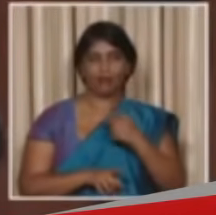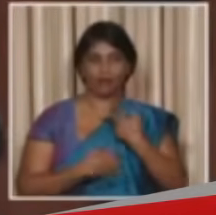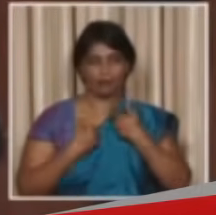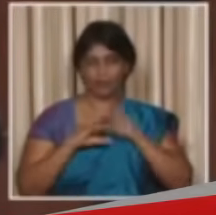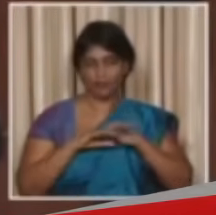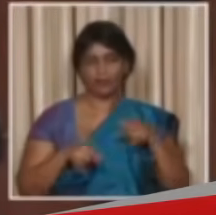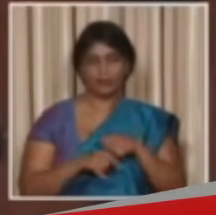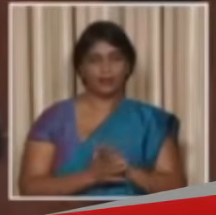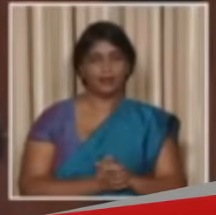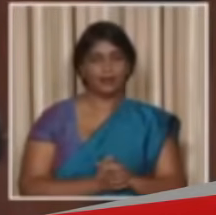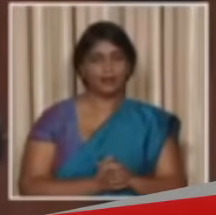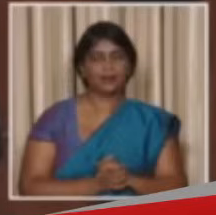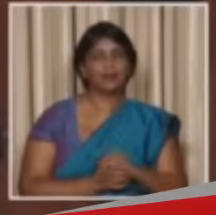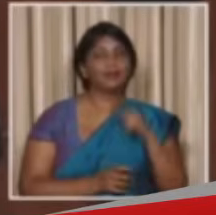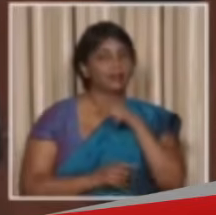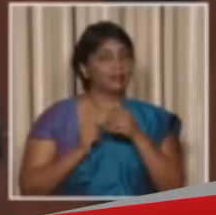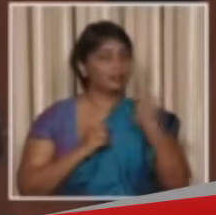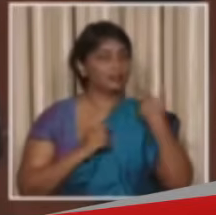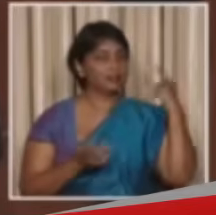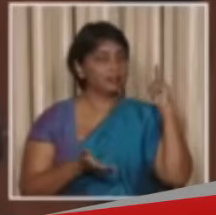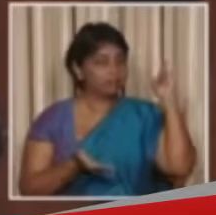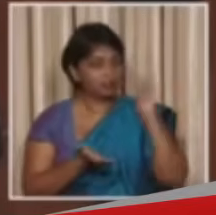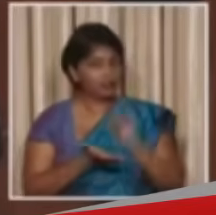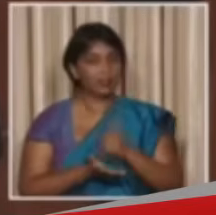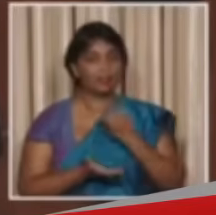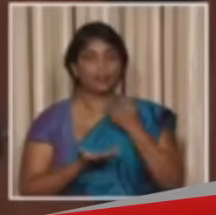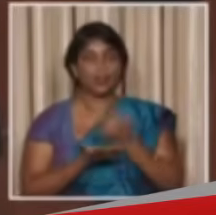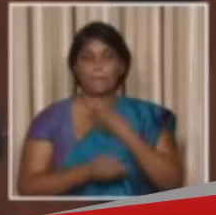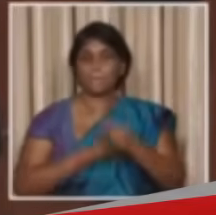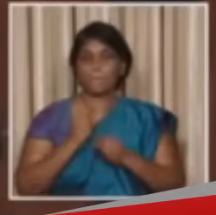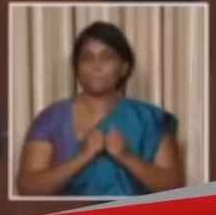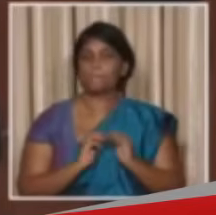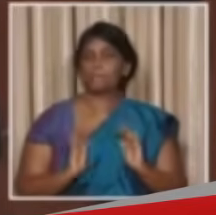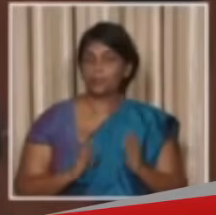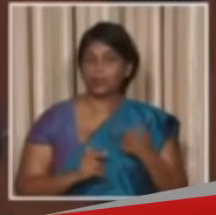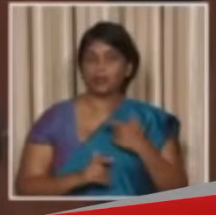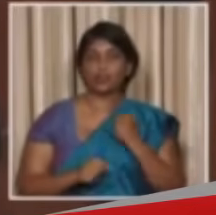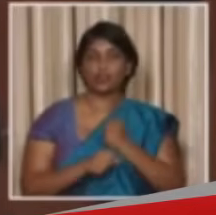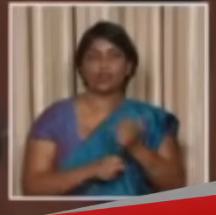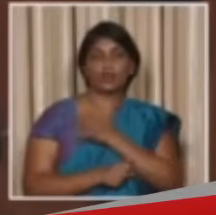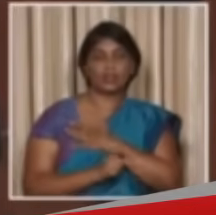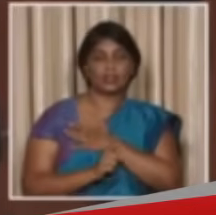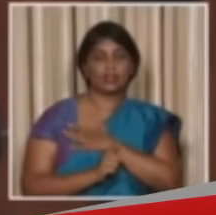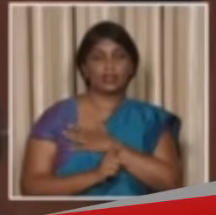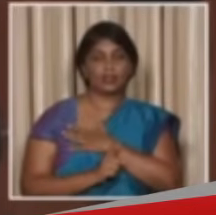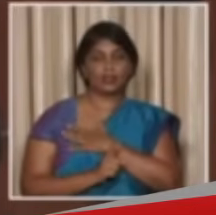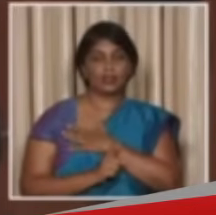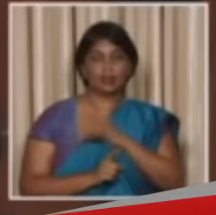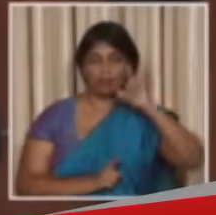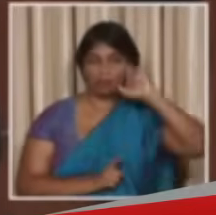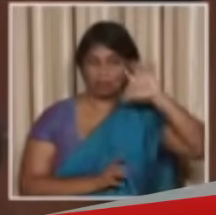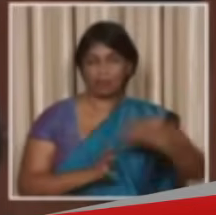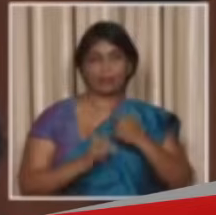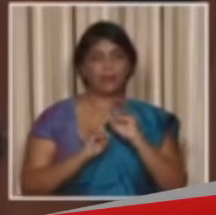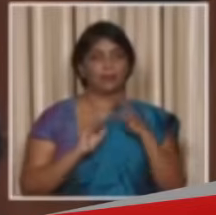So yeah, hey, na ngayila, hey, hamba karla, mehya ngayila business ya patang arang. Me gota abe Rajapaksa ke amana pratipatti ni sa.